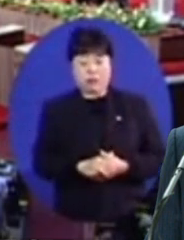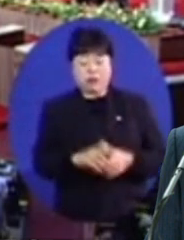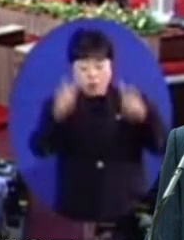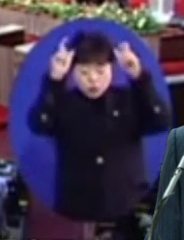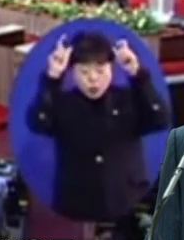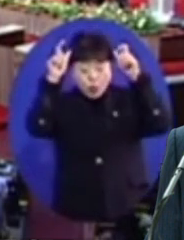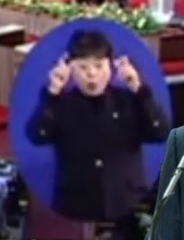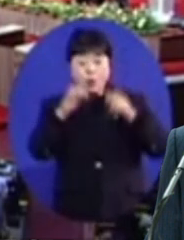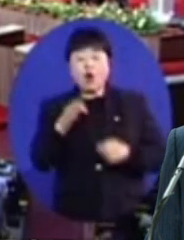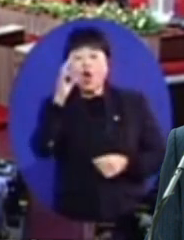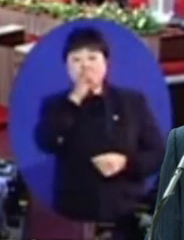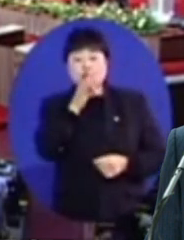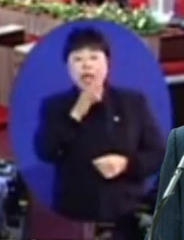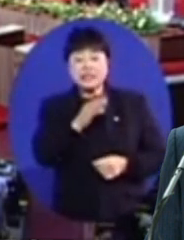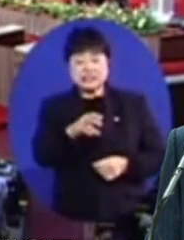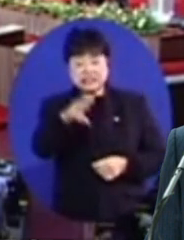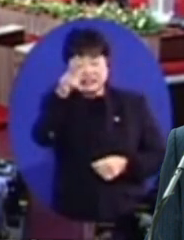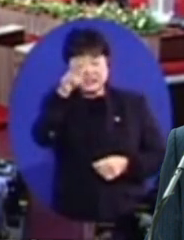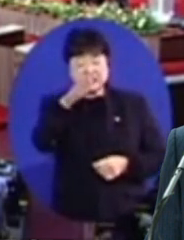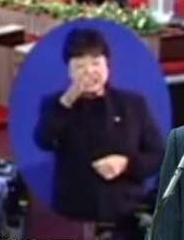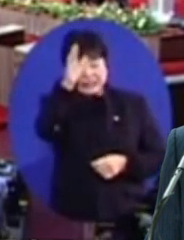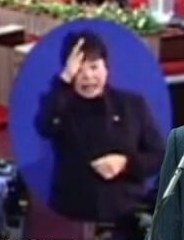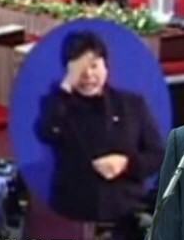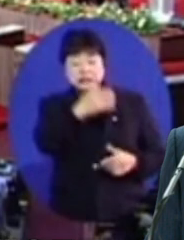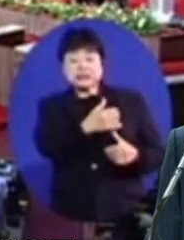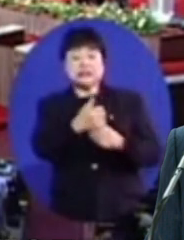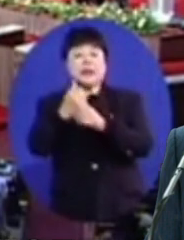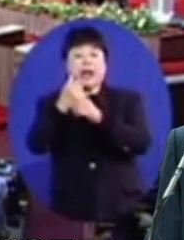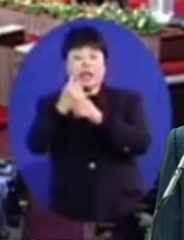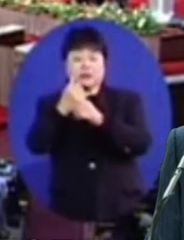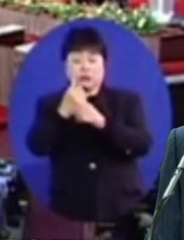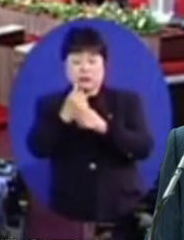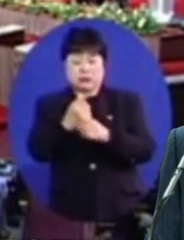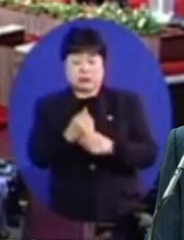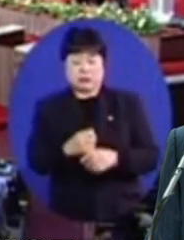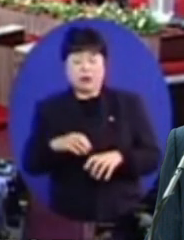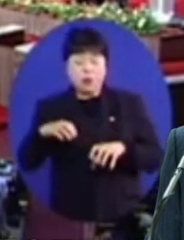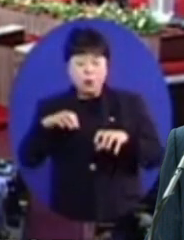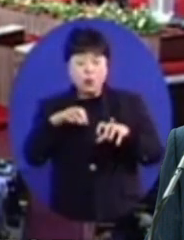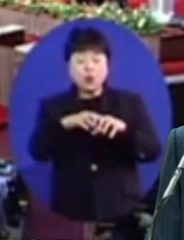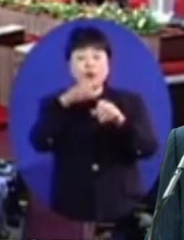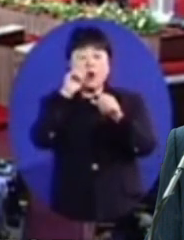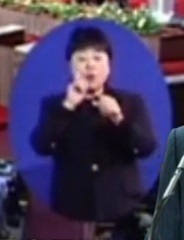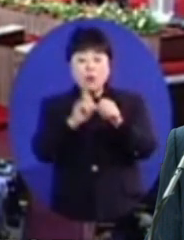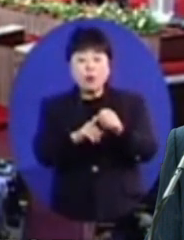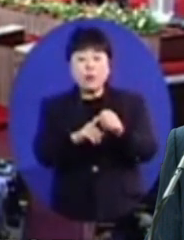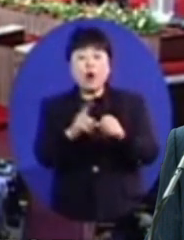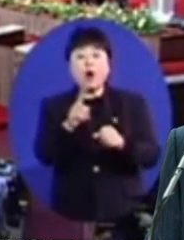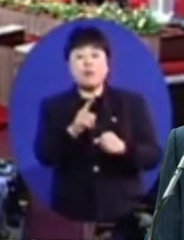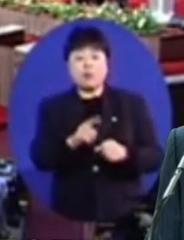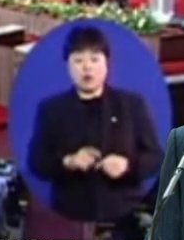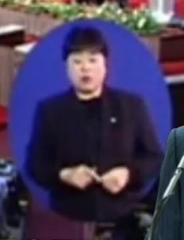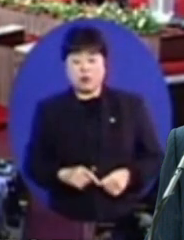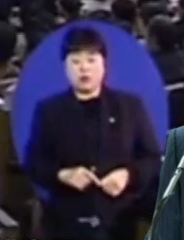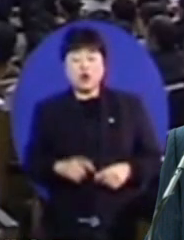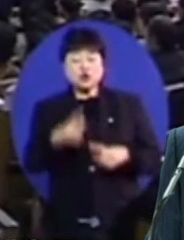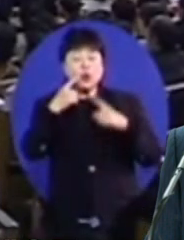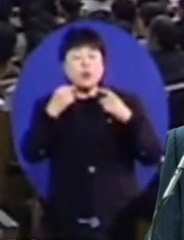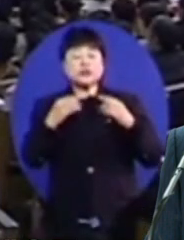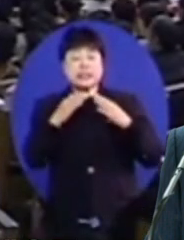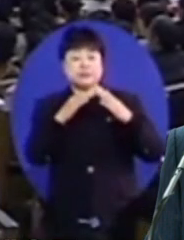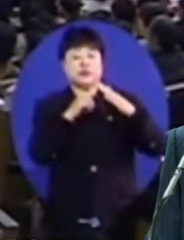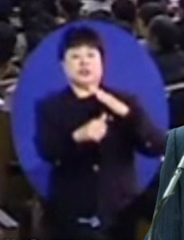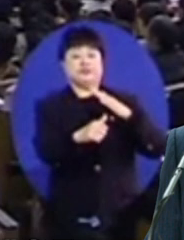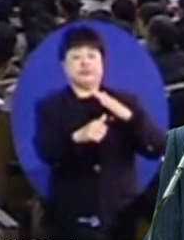돼지나탈 양극 등을 약탈해 갔습니다 그들의 공격 목표 중에 하나가 우리 집이었습니다 한번은